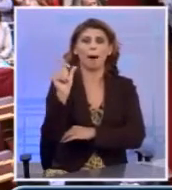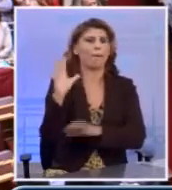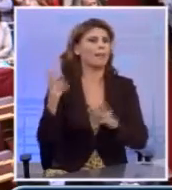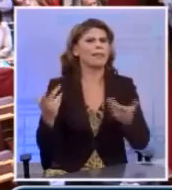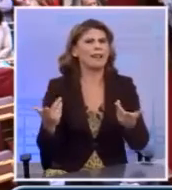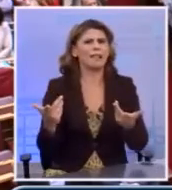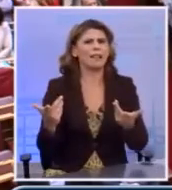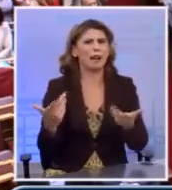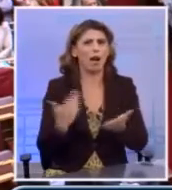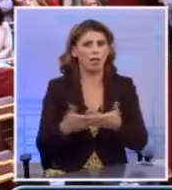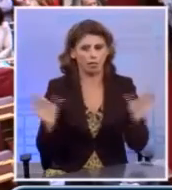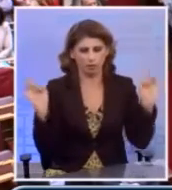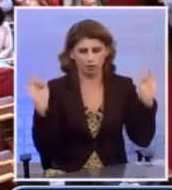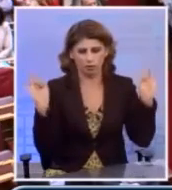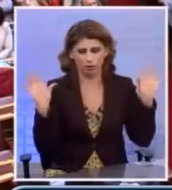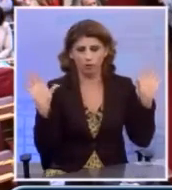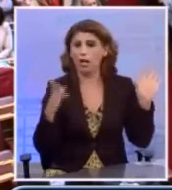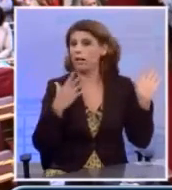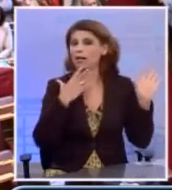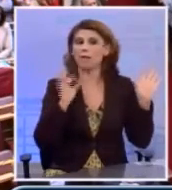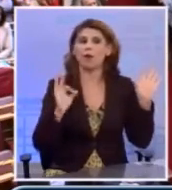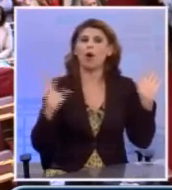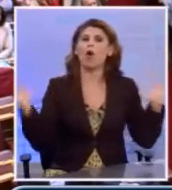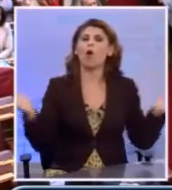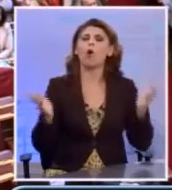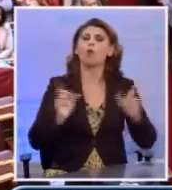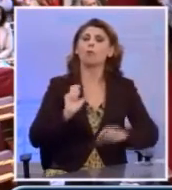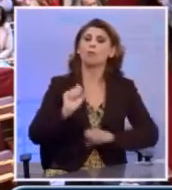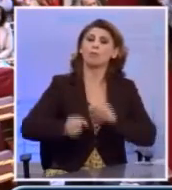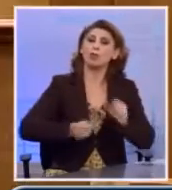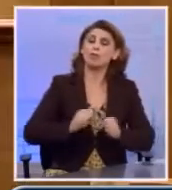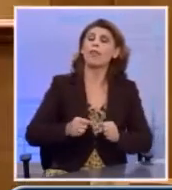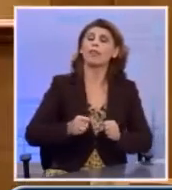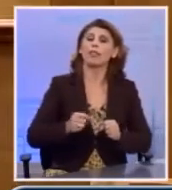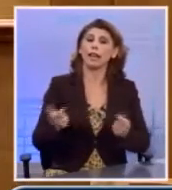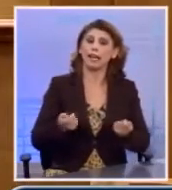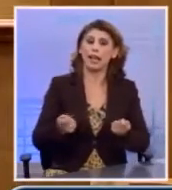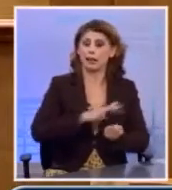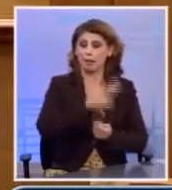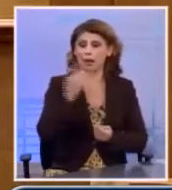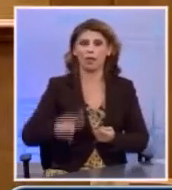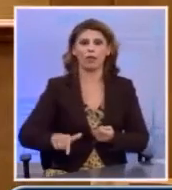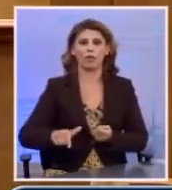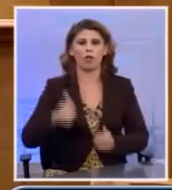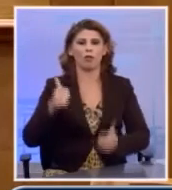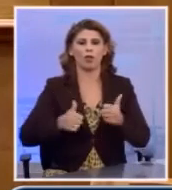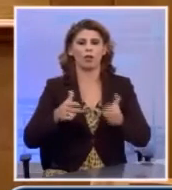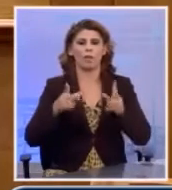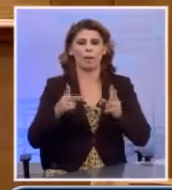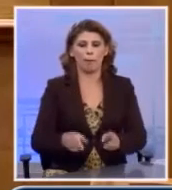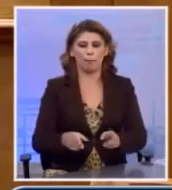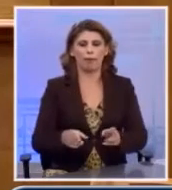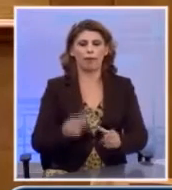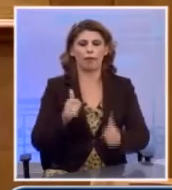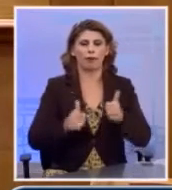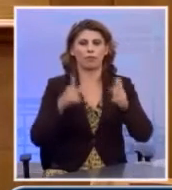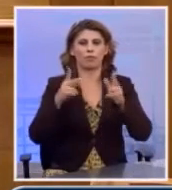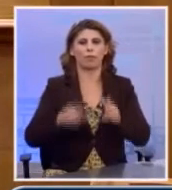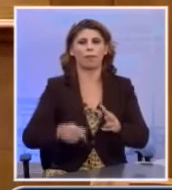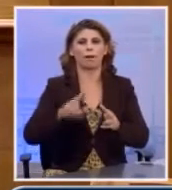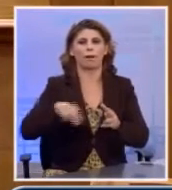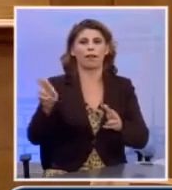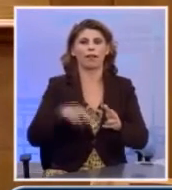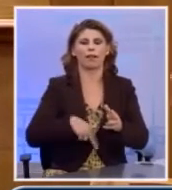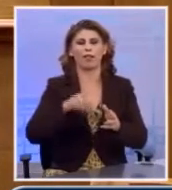λόγο, όσες προσπάθειες και αν έγιναν, όλοι οι διαγωνισμοί είχαν μείνει στη μέση? Γιατί